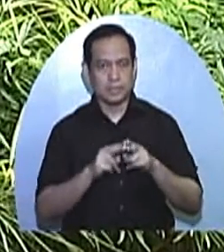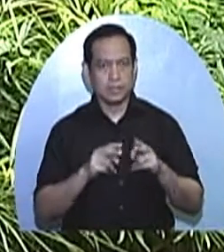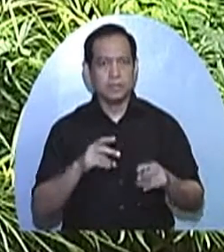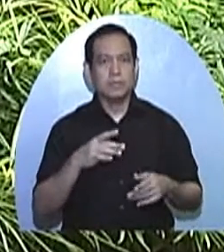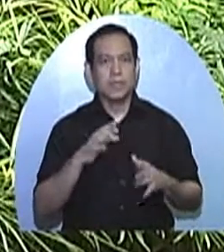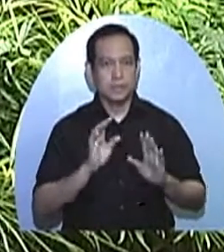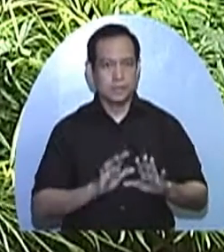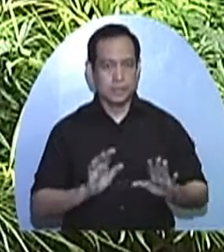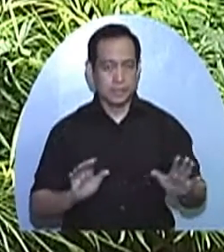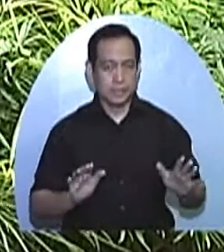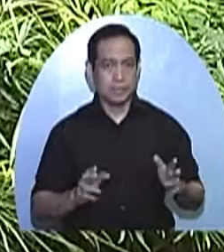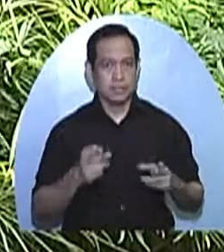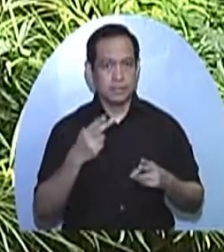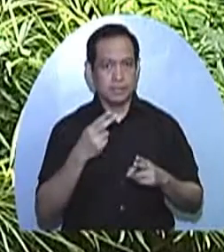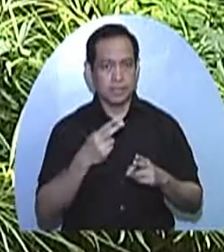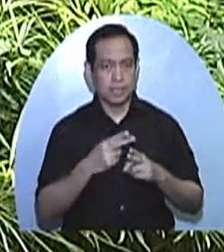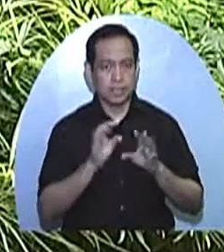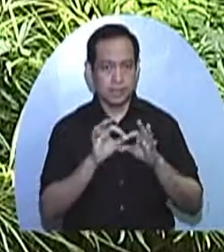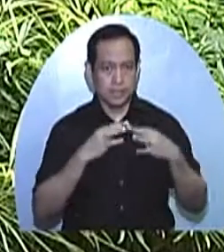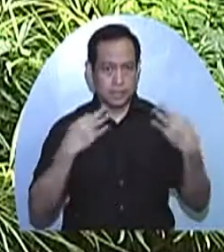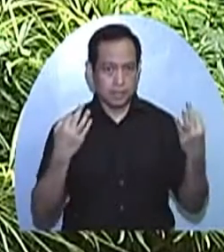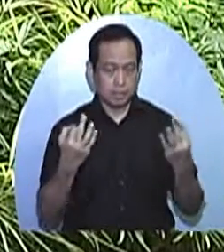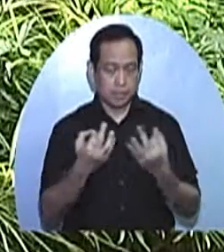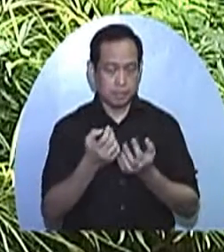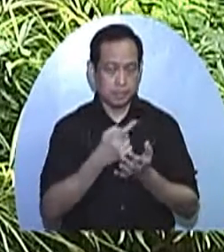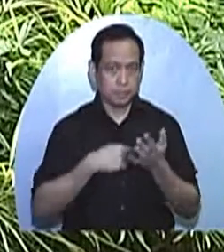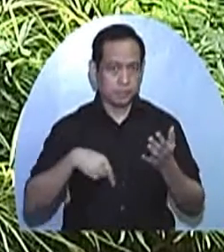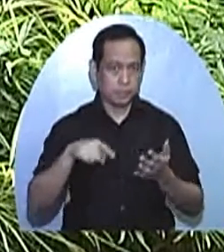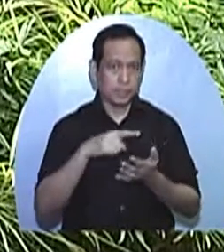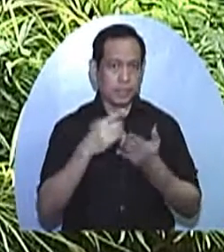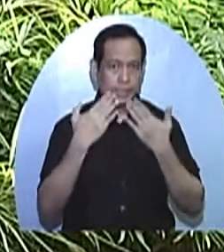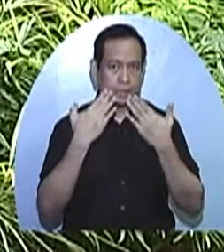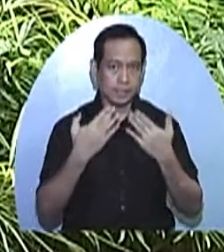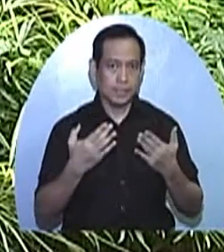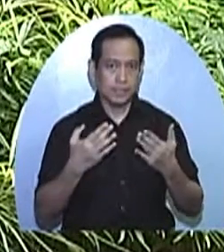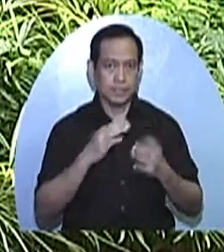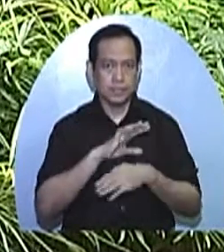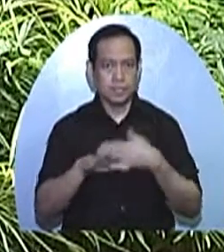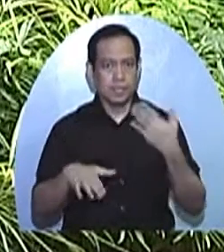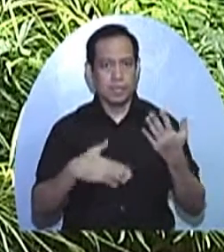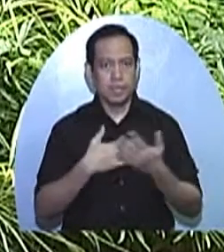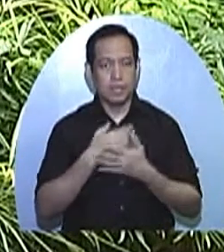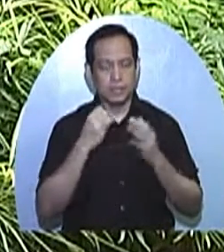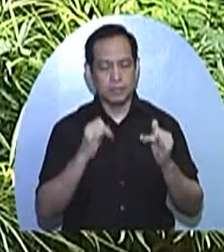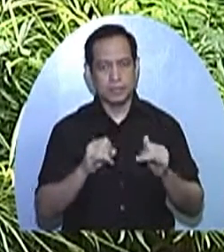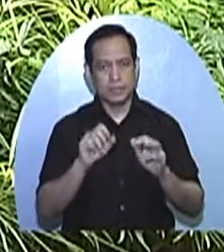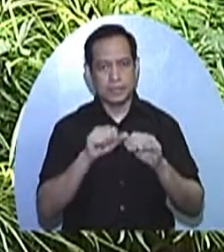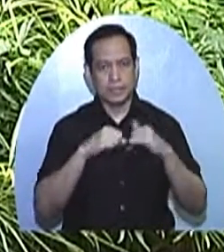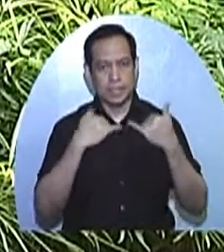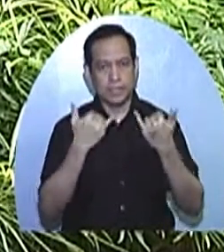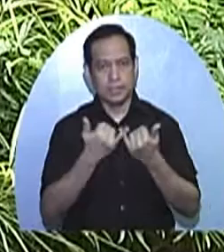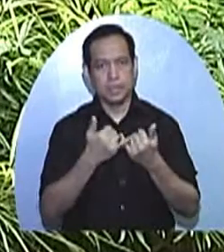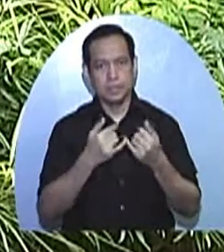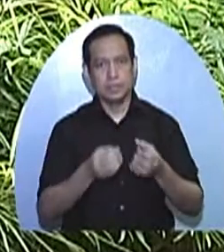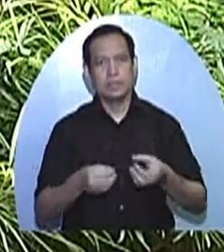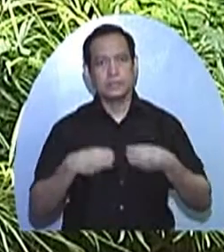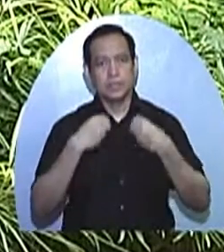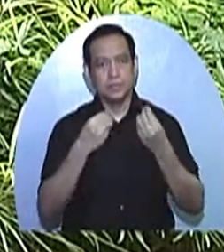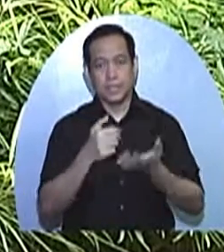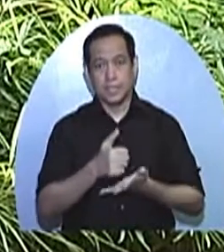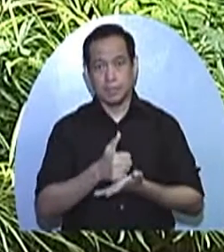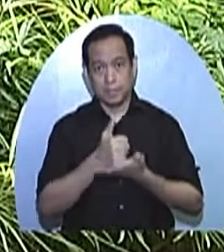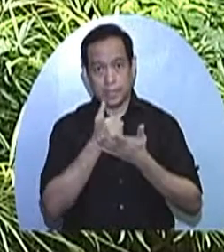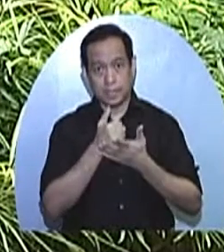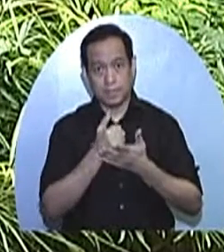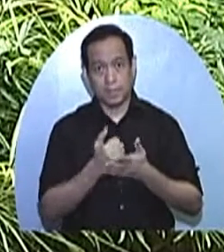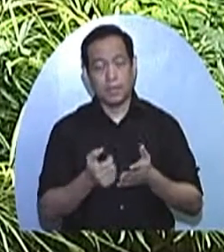normal na bata. Sa ngalan po ng kanyang pamilya, nagpapasalamat po kami sa mga individual at ahensya na nag-abot ng